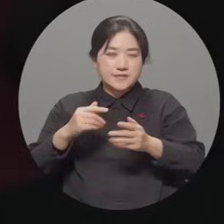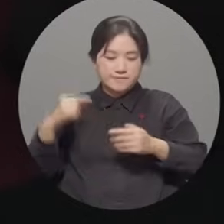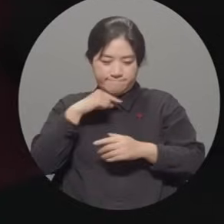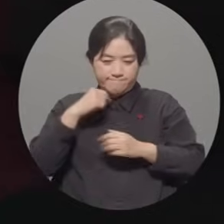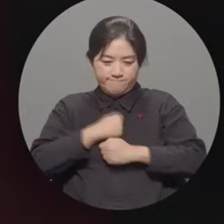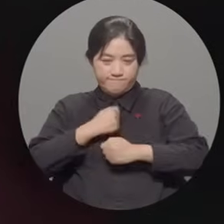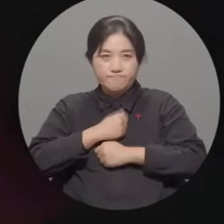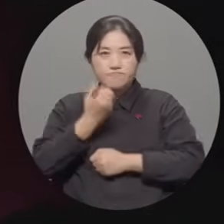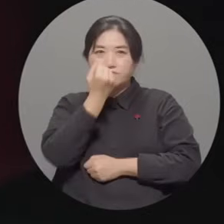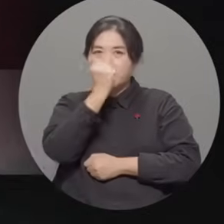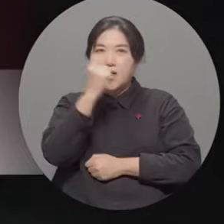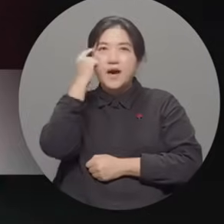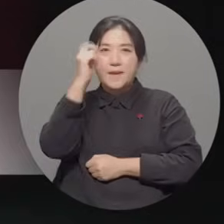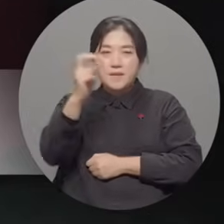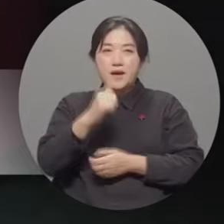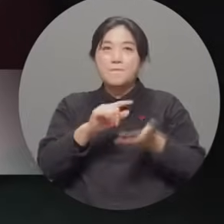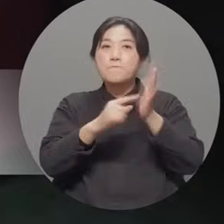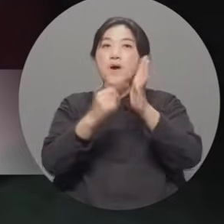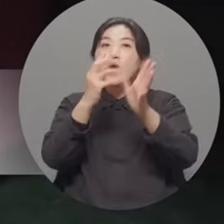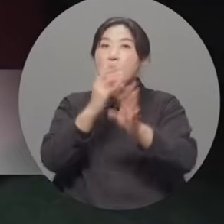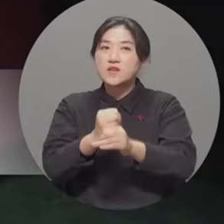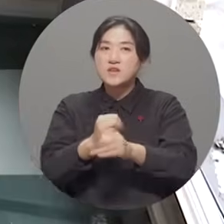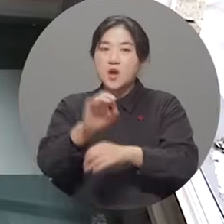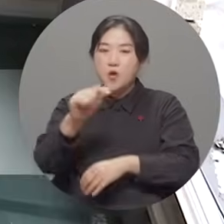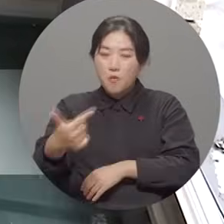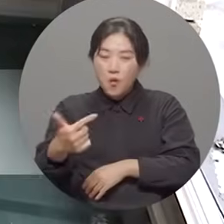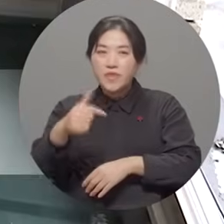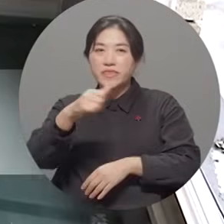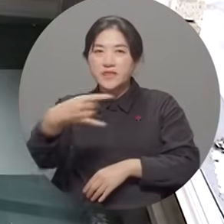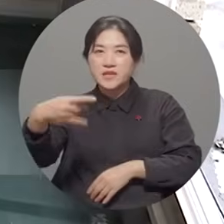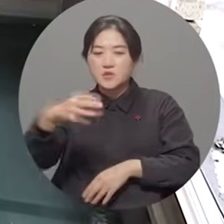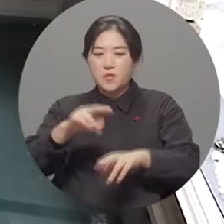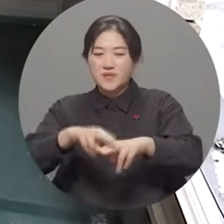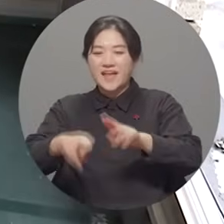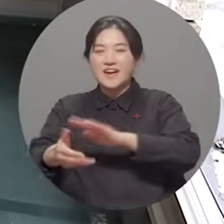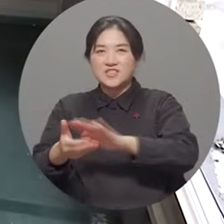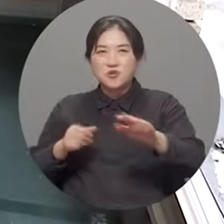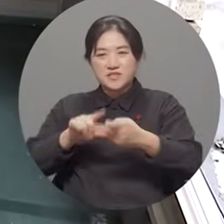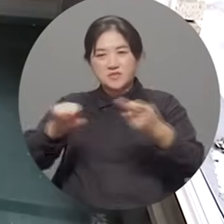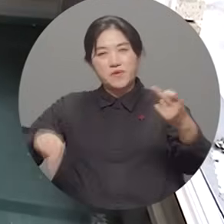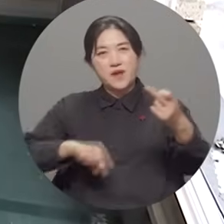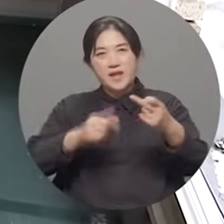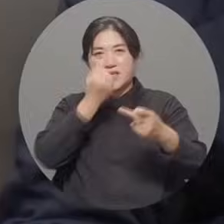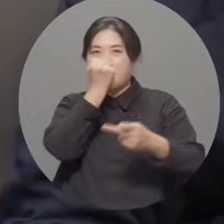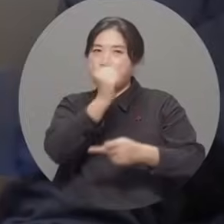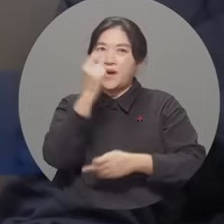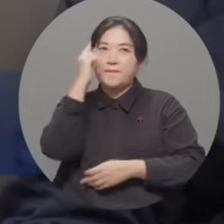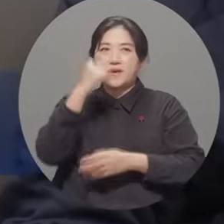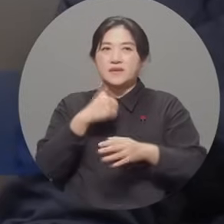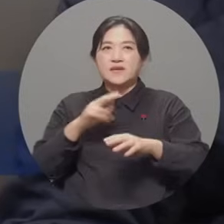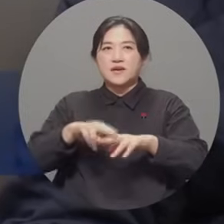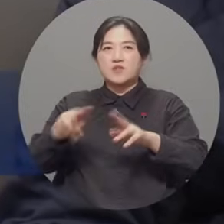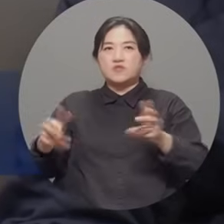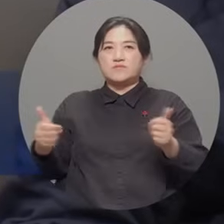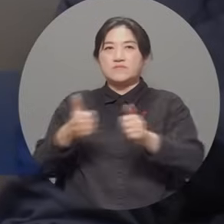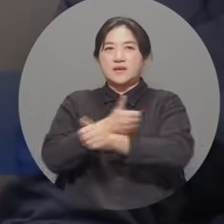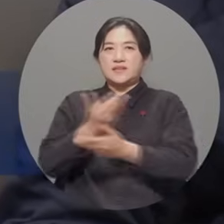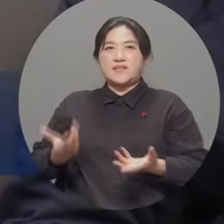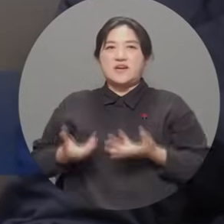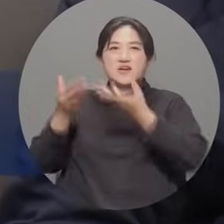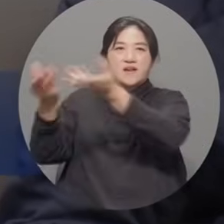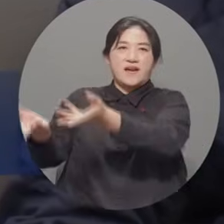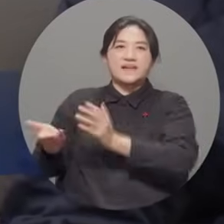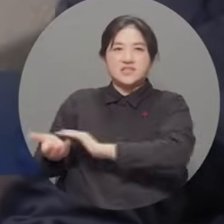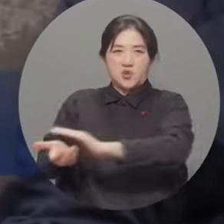판단입니다. 발표 시기는 원희룡 장관의 퇴임 전인 이달 중이 유력합니다. 제가 후임자에게 임무를 다 넘겨주기